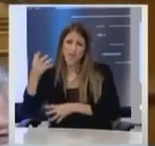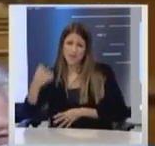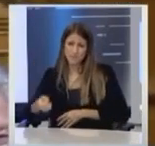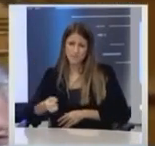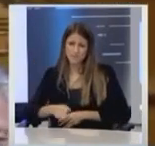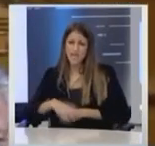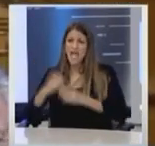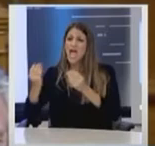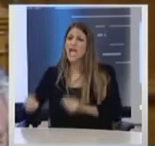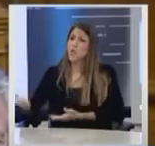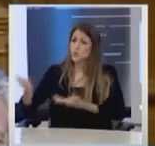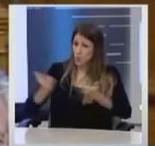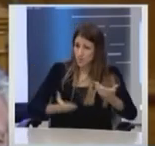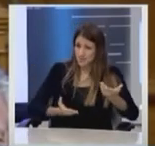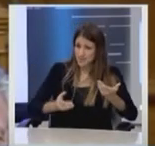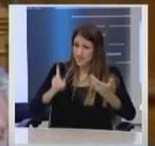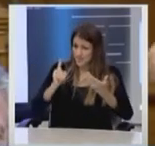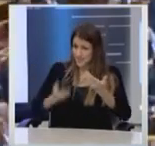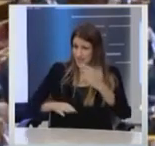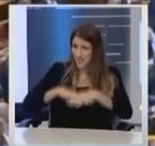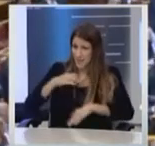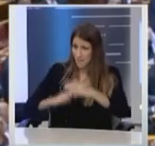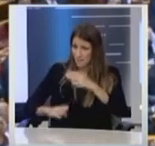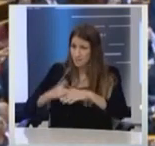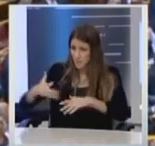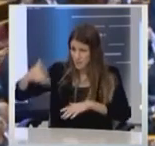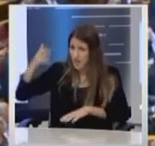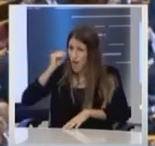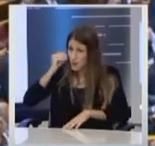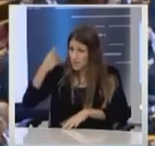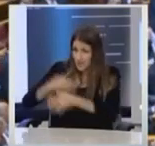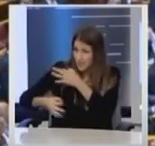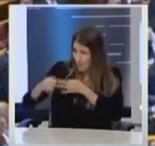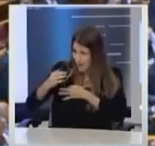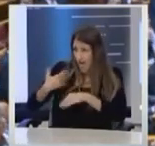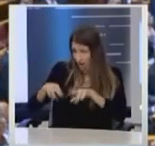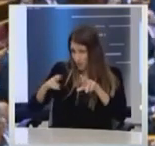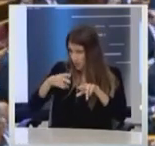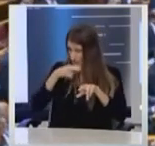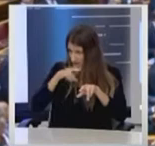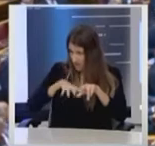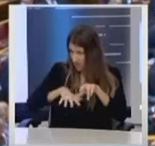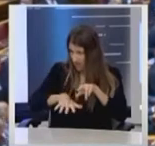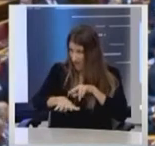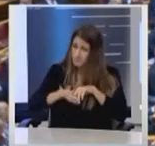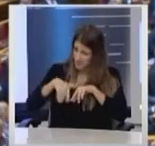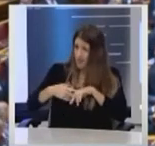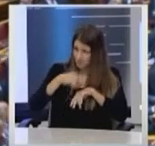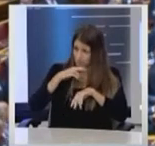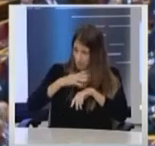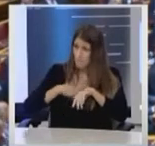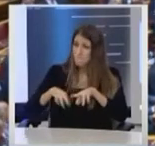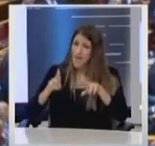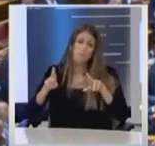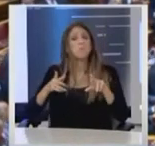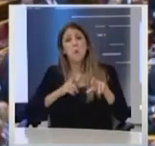Καλωσορίσατε, κύριε Μητσοτάκη. Εύχομαι να ακούσατε τι είπα για να μου απαντήσετε. Να πάρετε το λόγο. Να μου απαντήσετε.